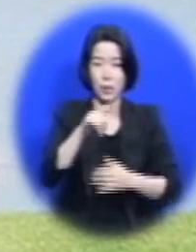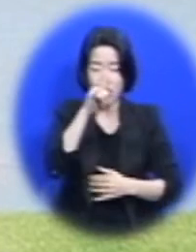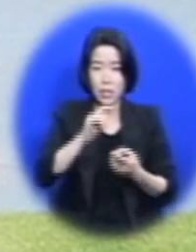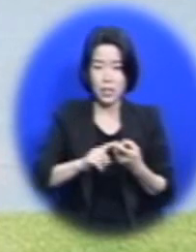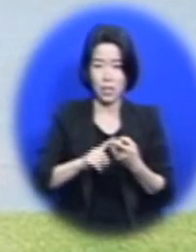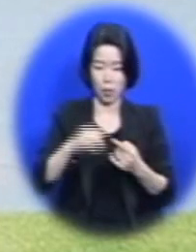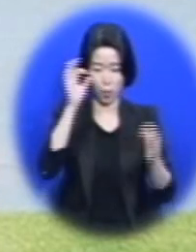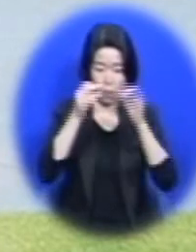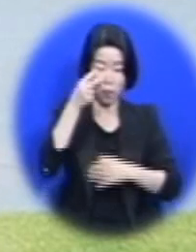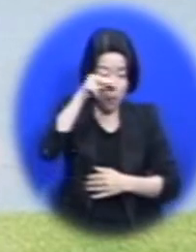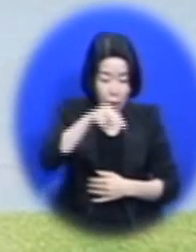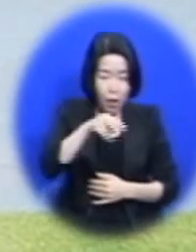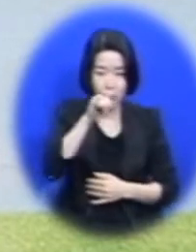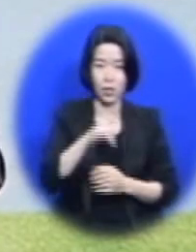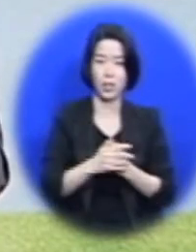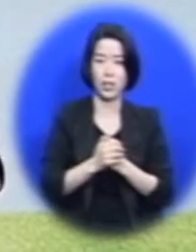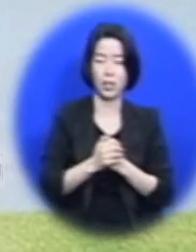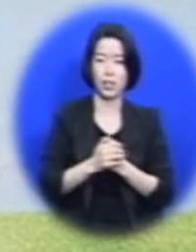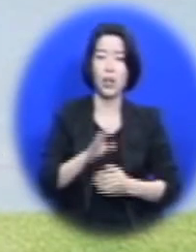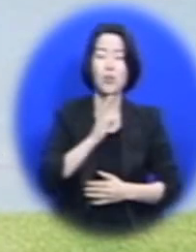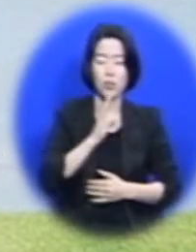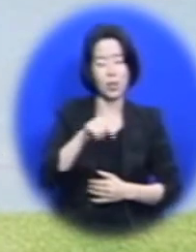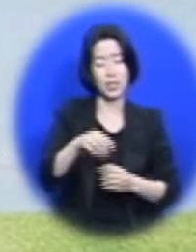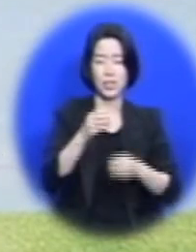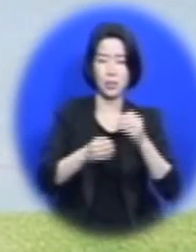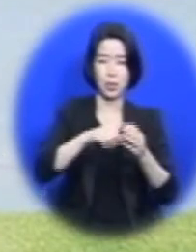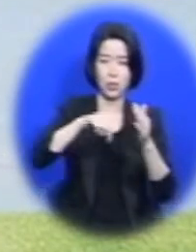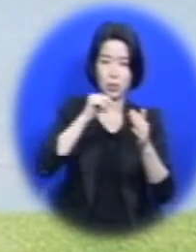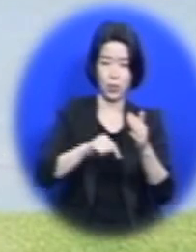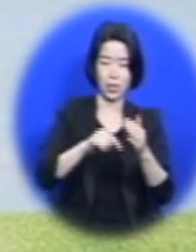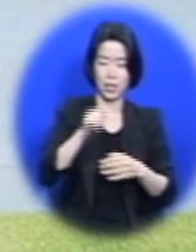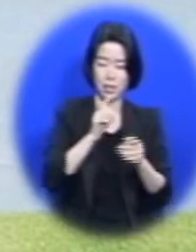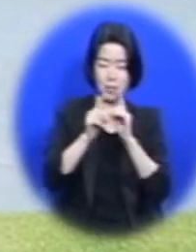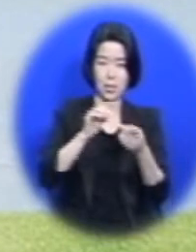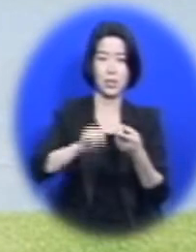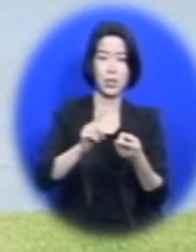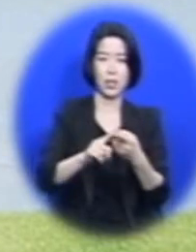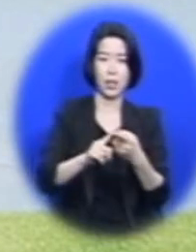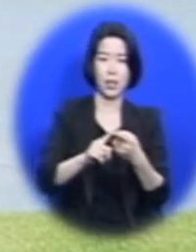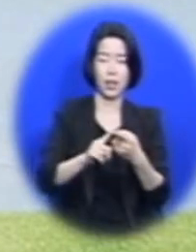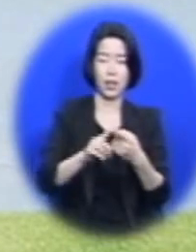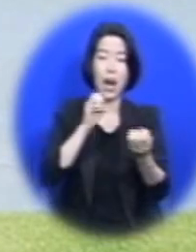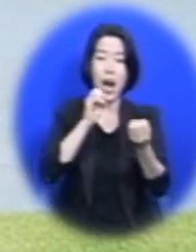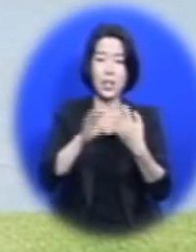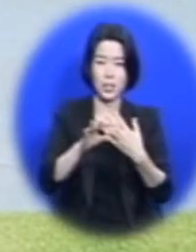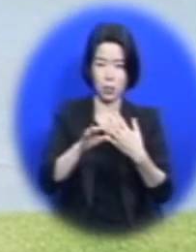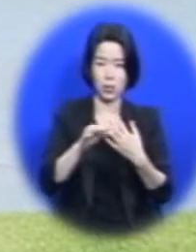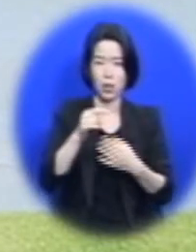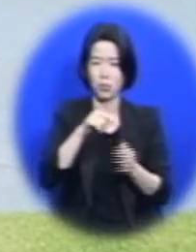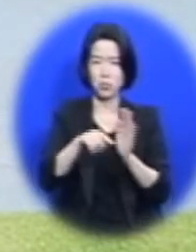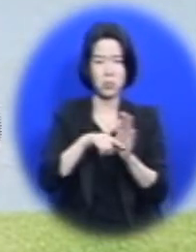살펴보신다. 물론 이 시편 속에는 이 말씀에 대한 응답은